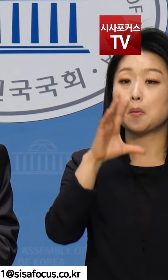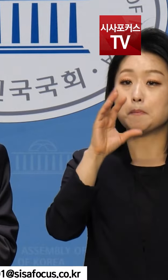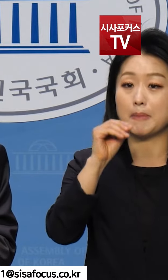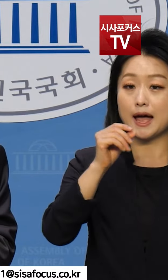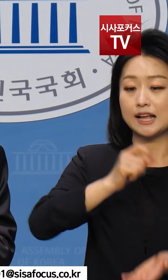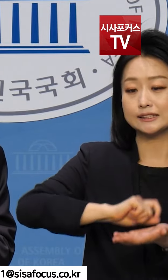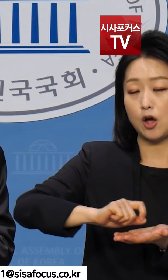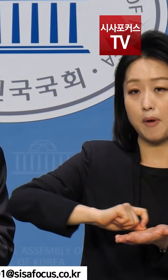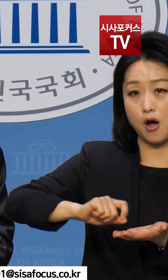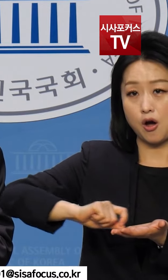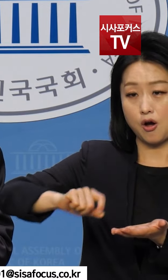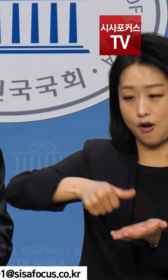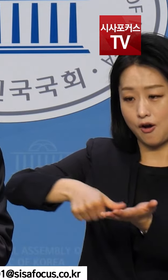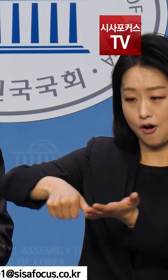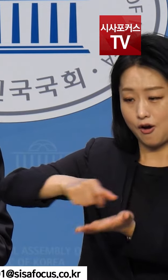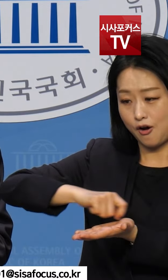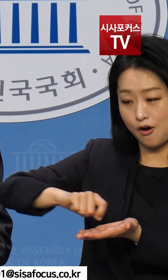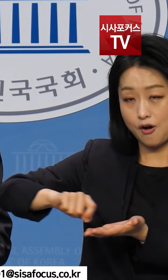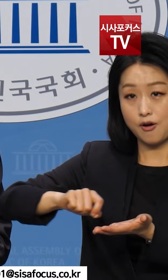서명운동을 시작합니다.